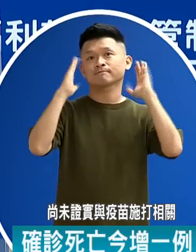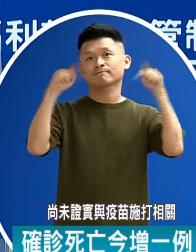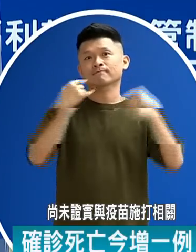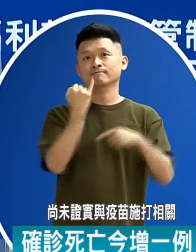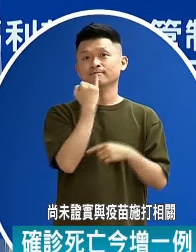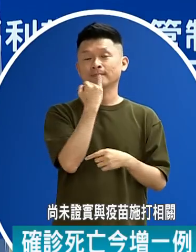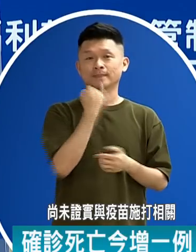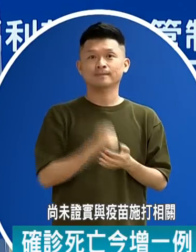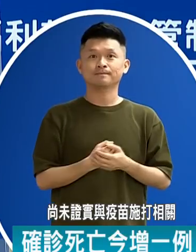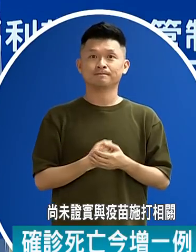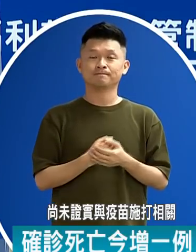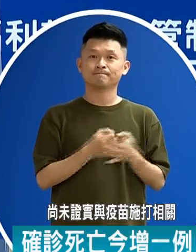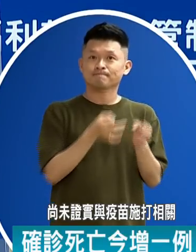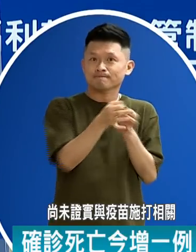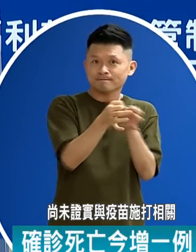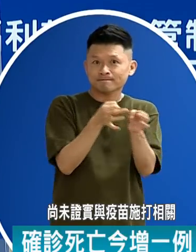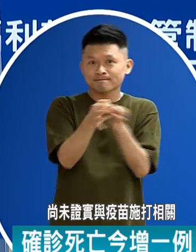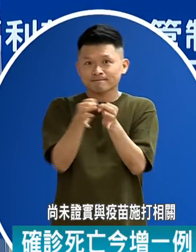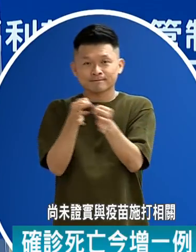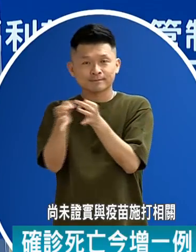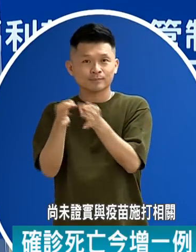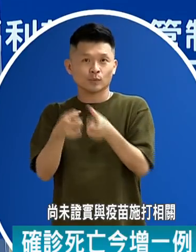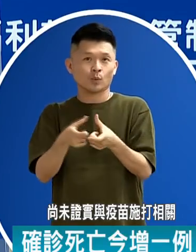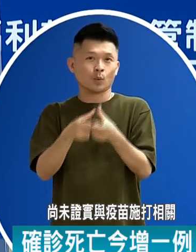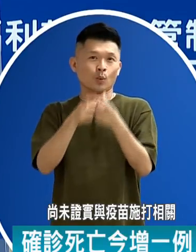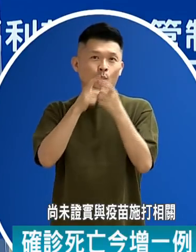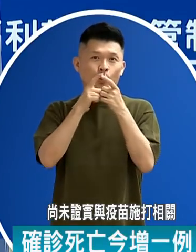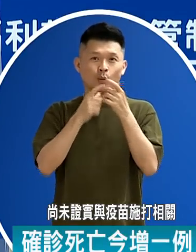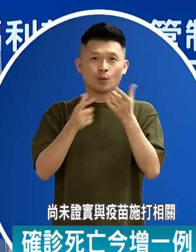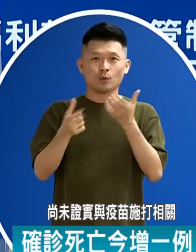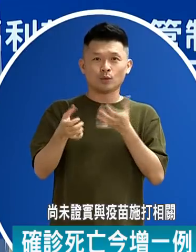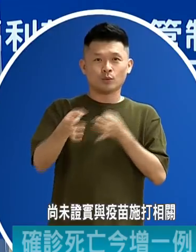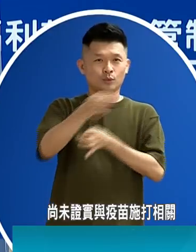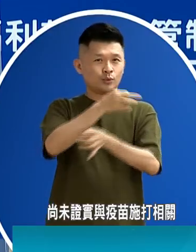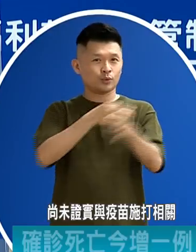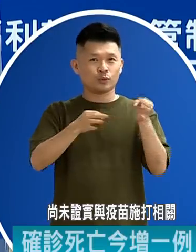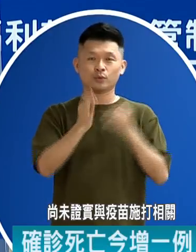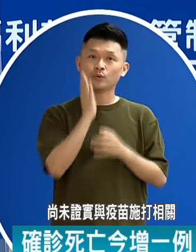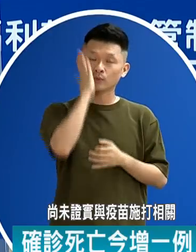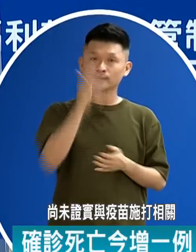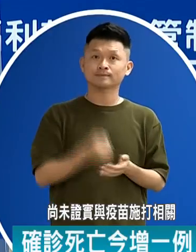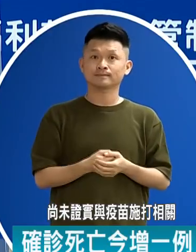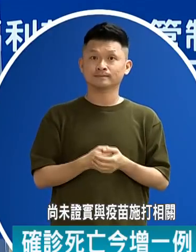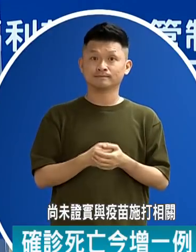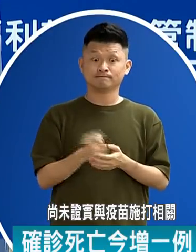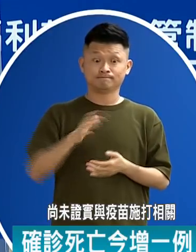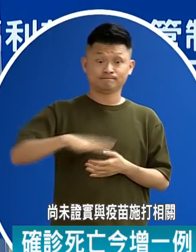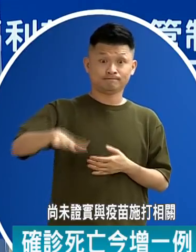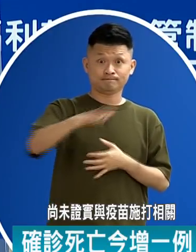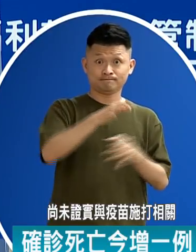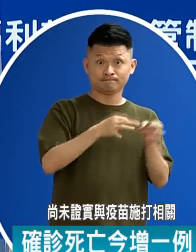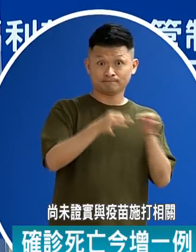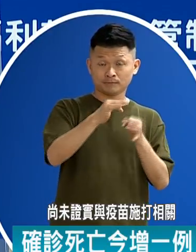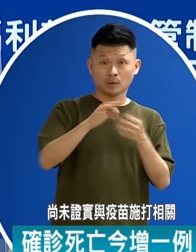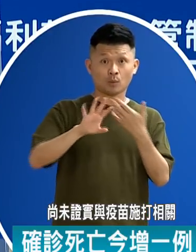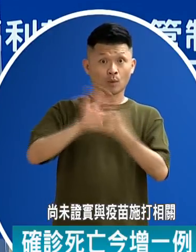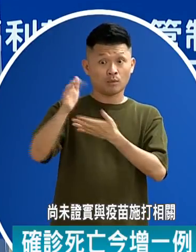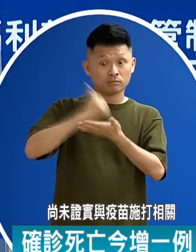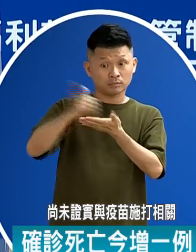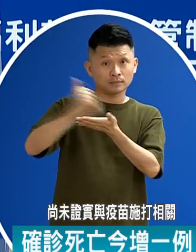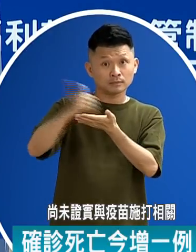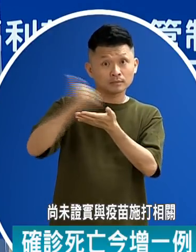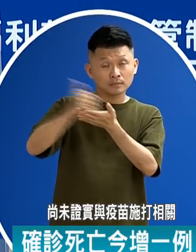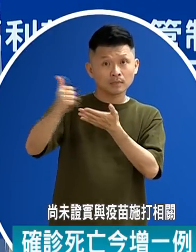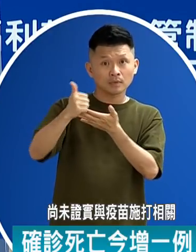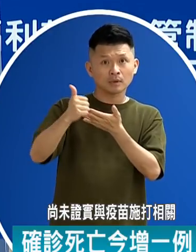常，然后市场也能够恢复它的一个活络性。那至于整体经济的成长，我们对外销一直都维